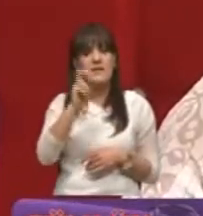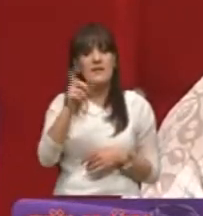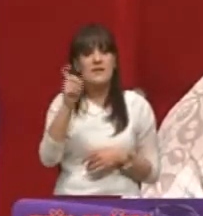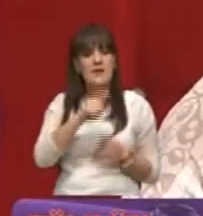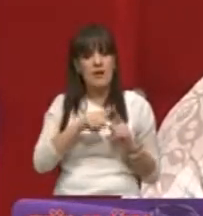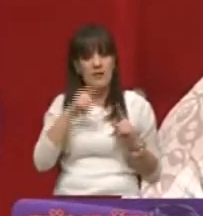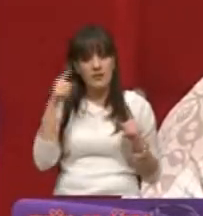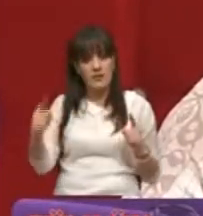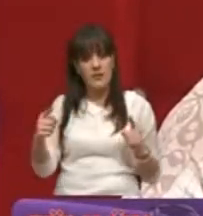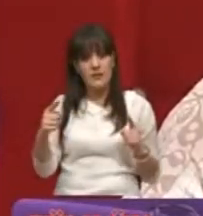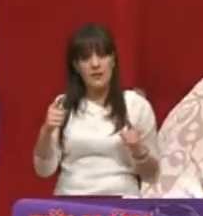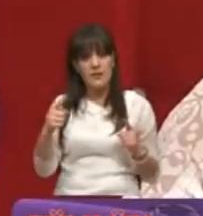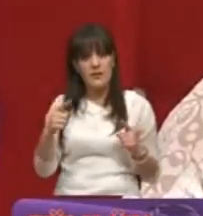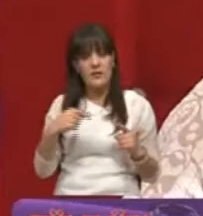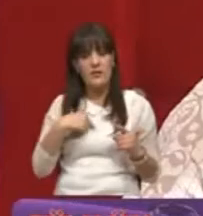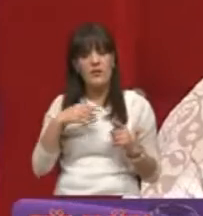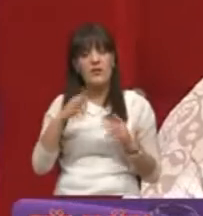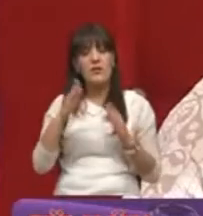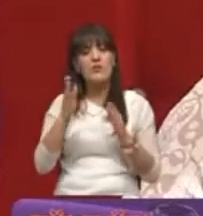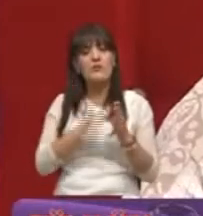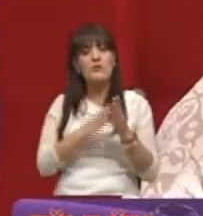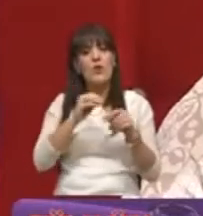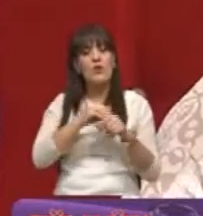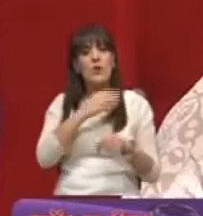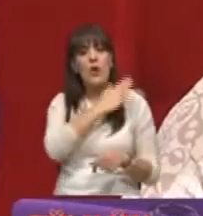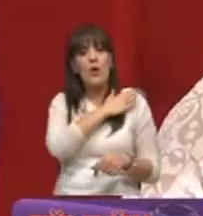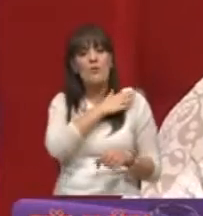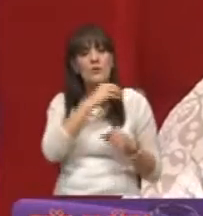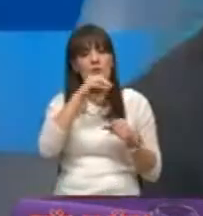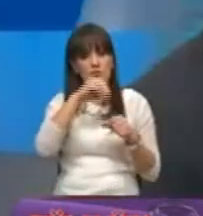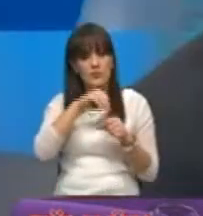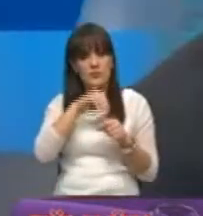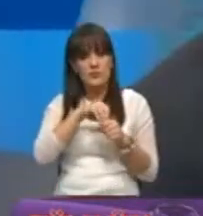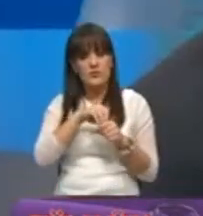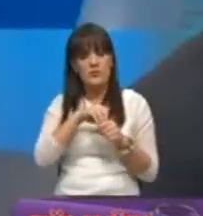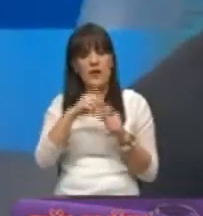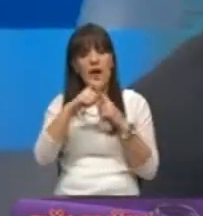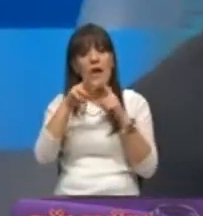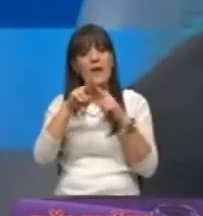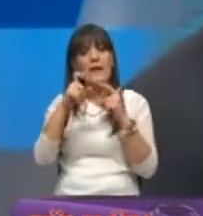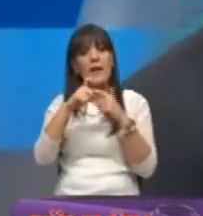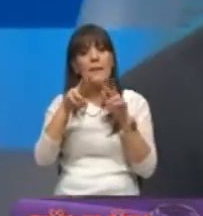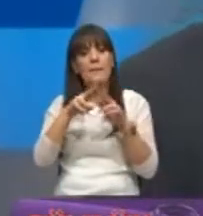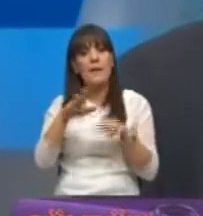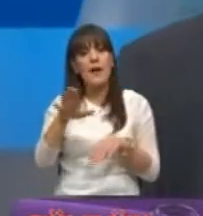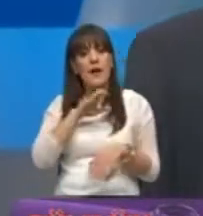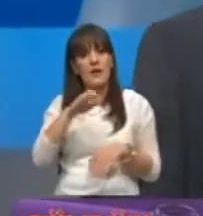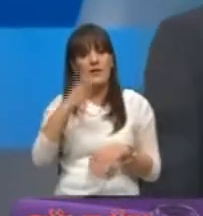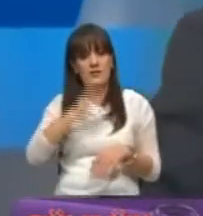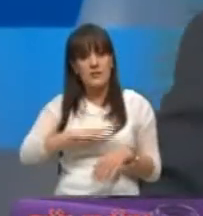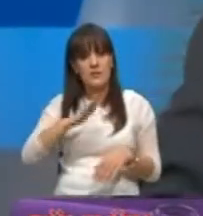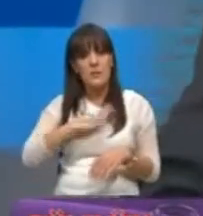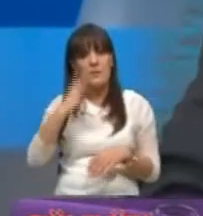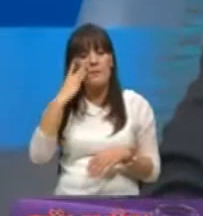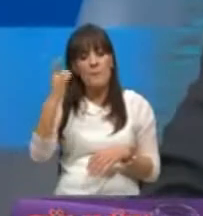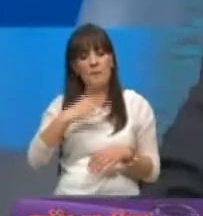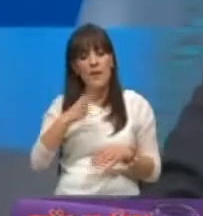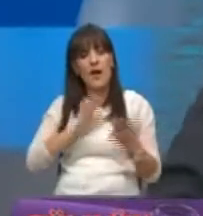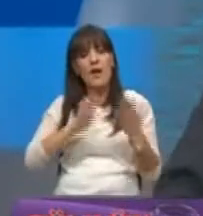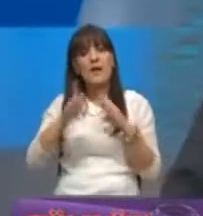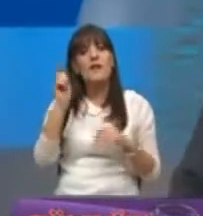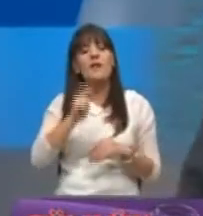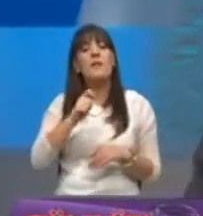7-8 aydır sol eklemde, omuz ekleminde ağrı şikayetim, belirli hareketleri yapamama